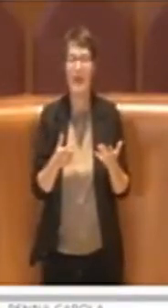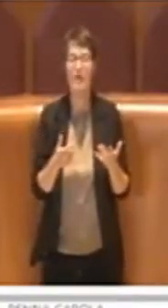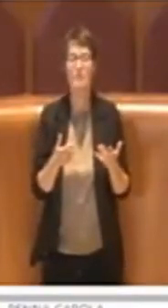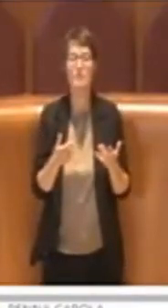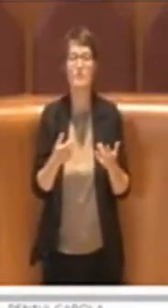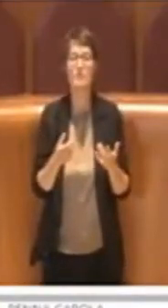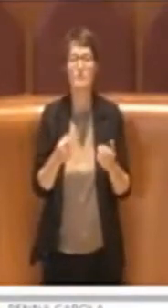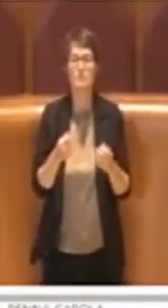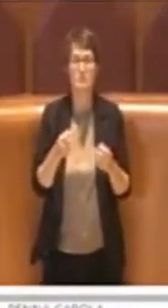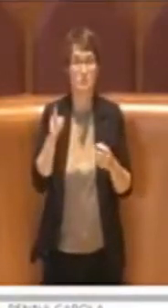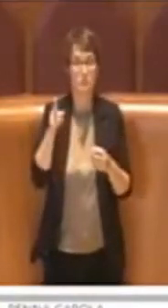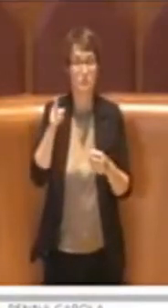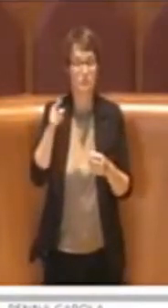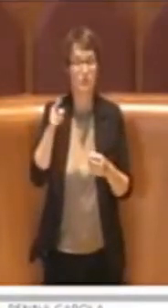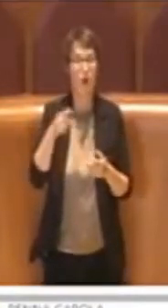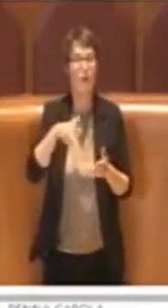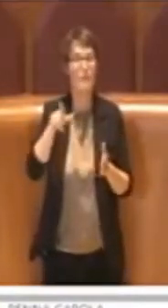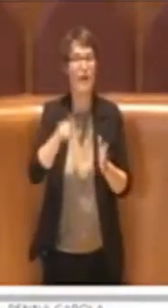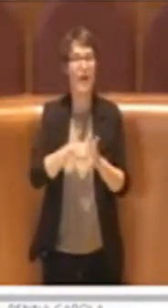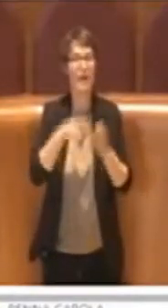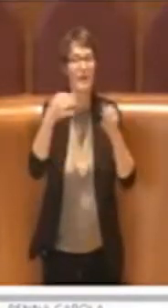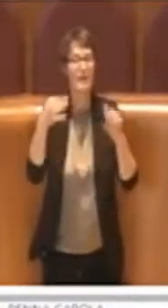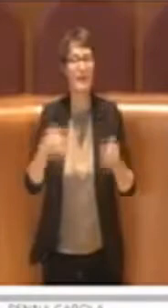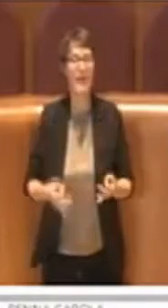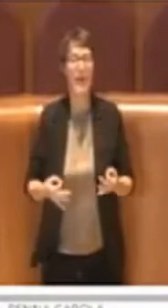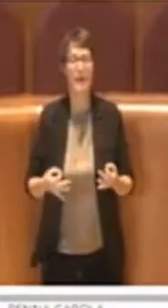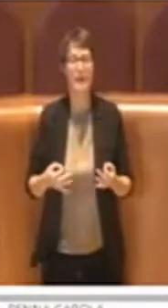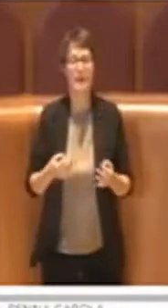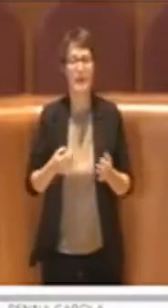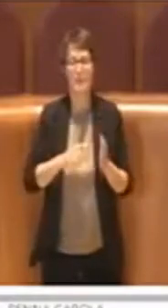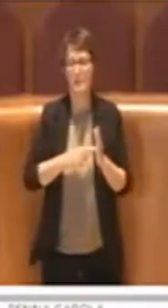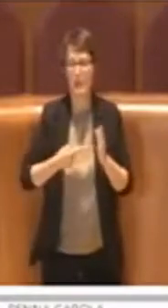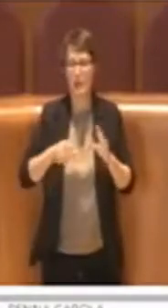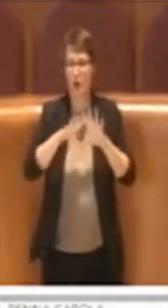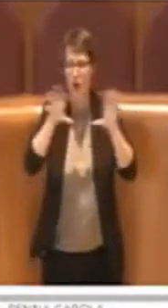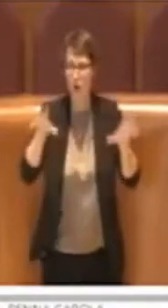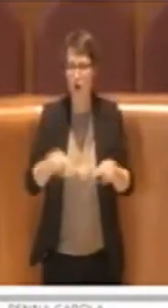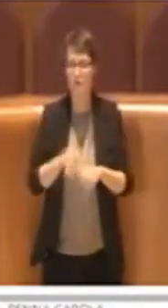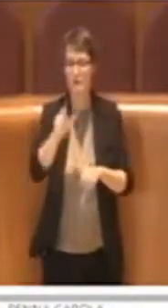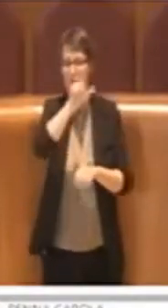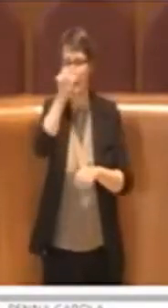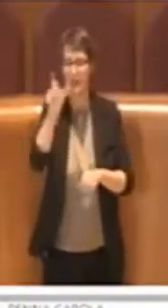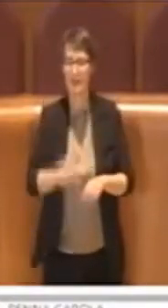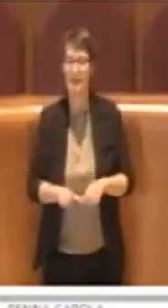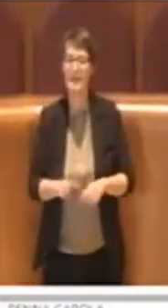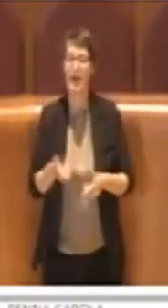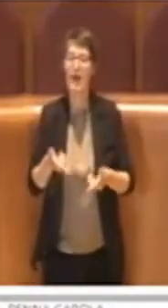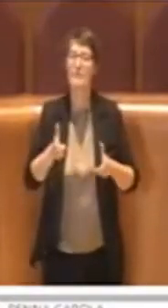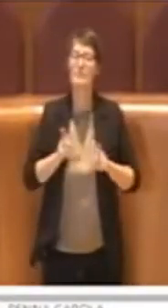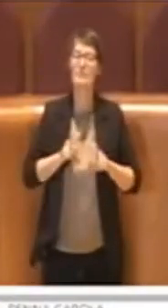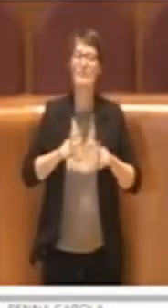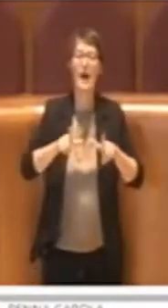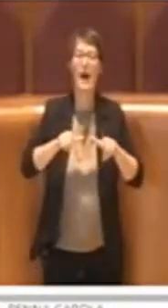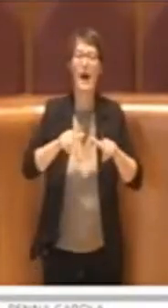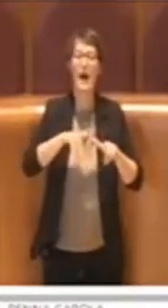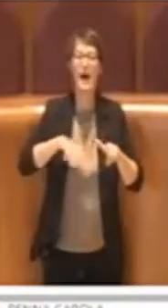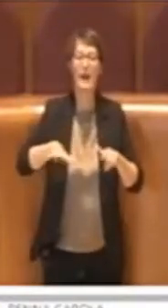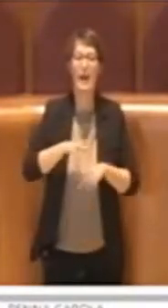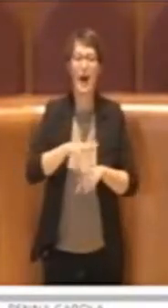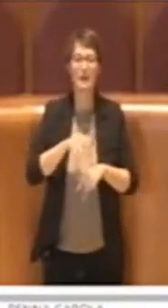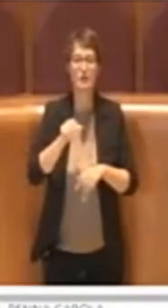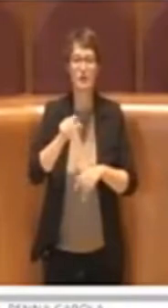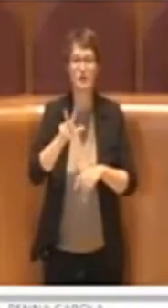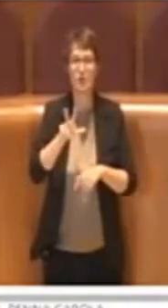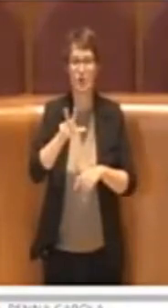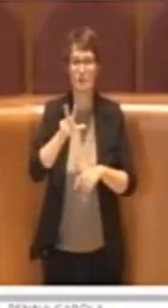per tutta l'Italia, nella Regione Lazio abbiamo circa 22 milioni. Ebbene, questi 3 progetti presentati